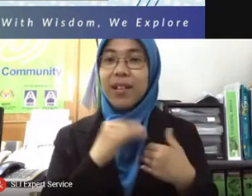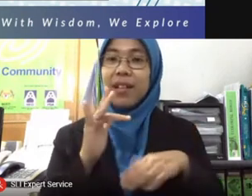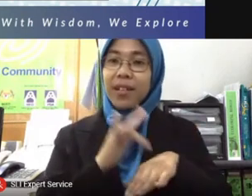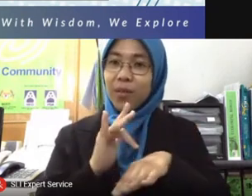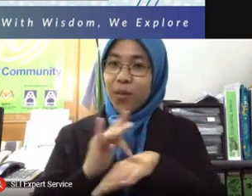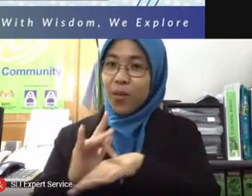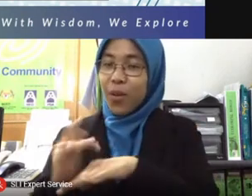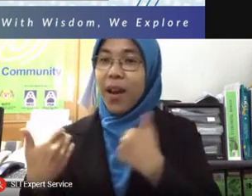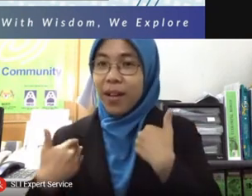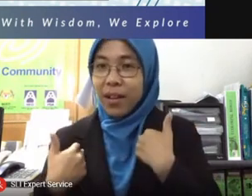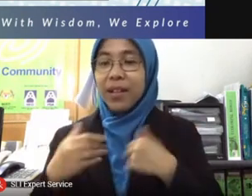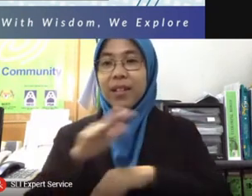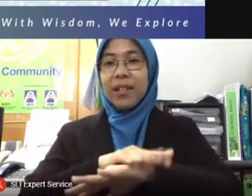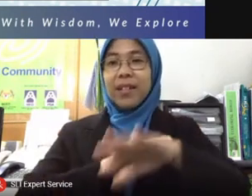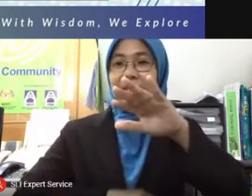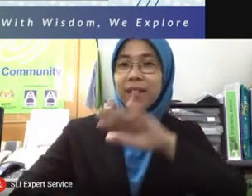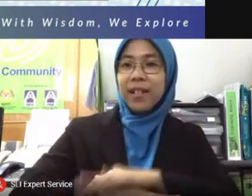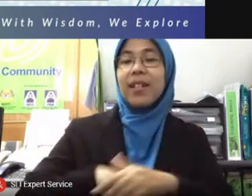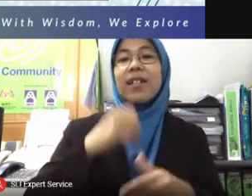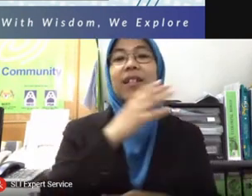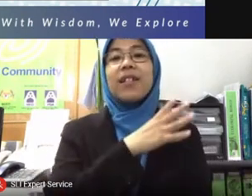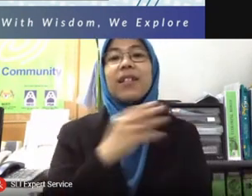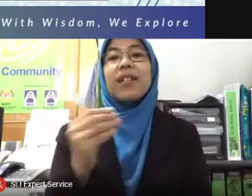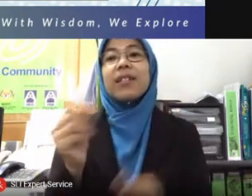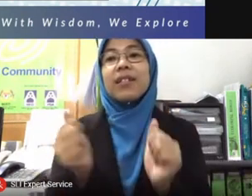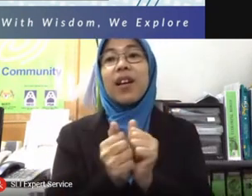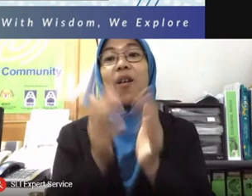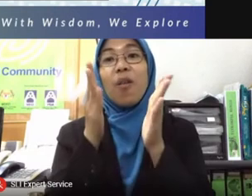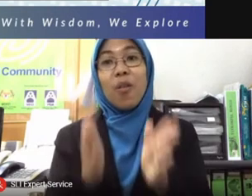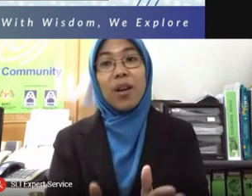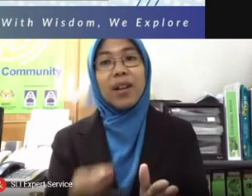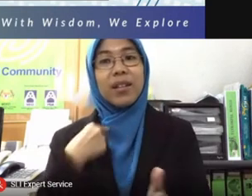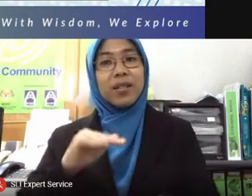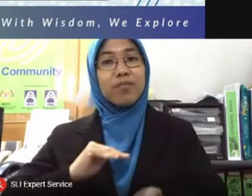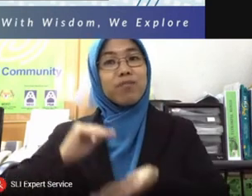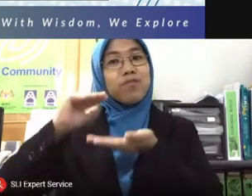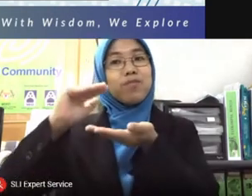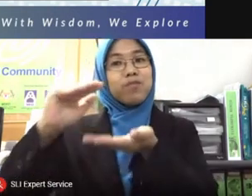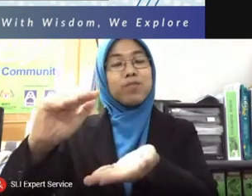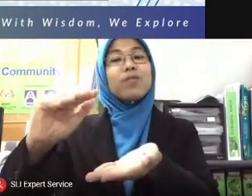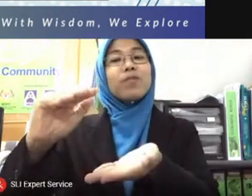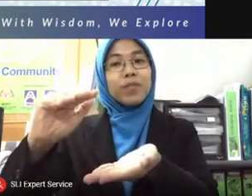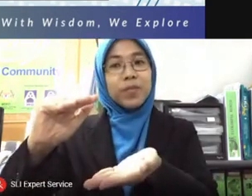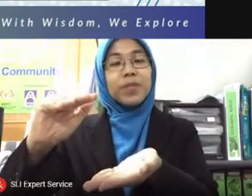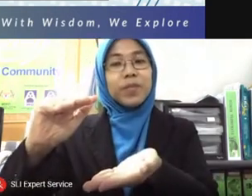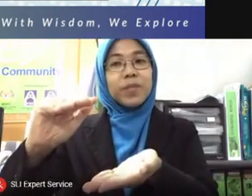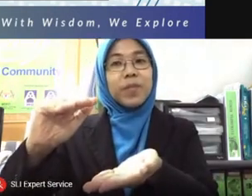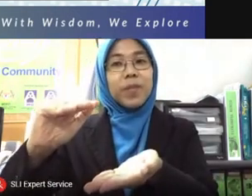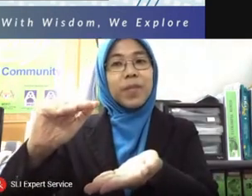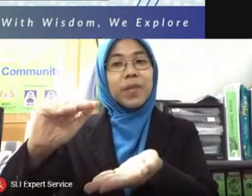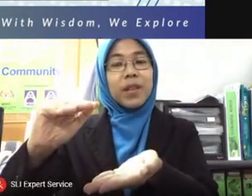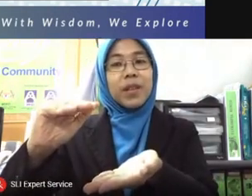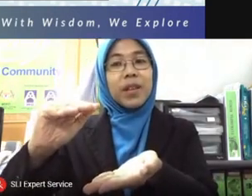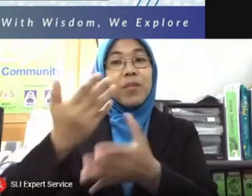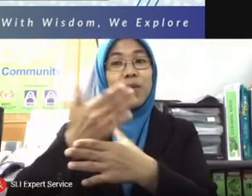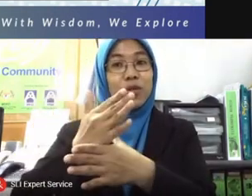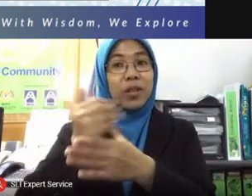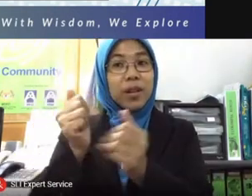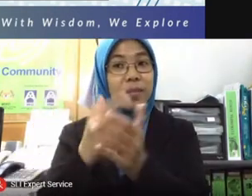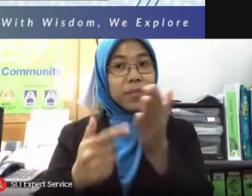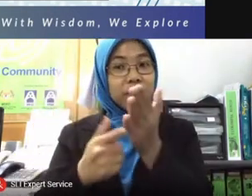kita, sentuhan tangan kita dengan orang yang nak kita sampaikan tu, orang yang nak kita kongsikan